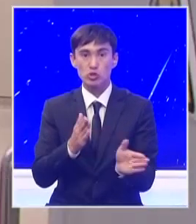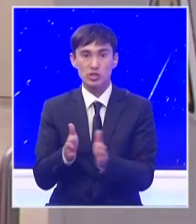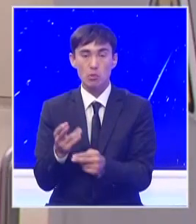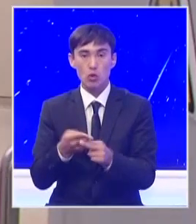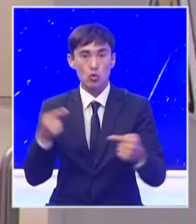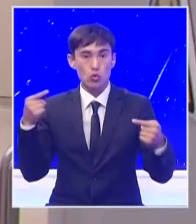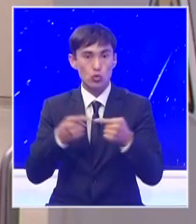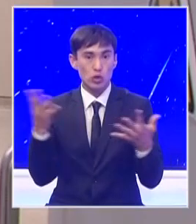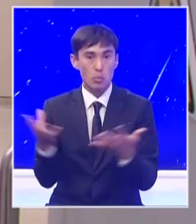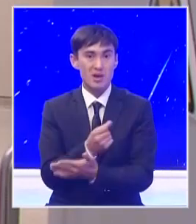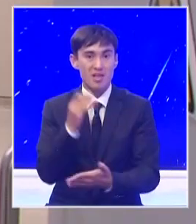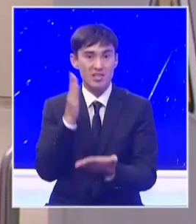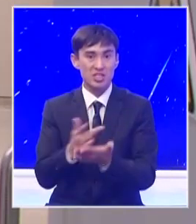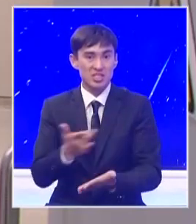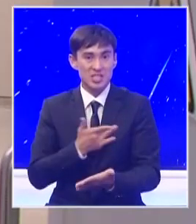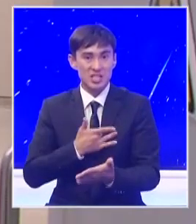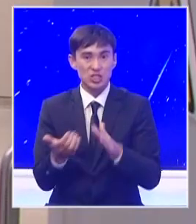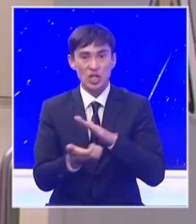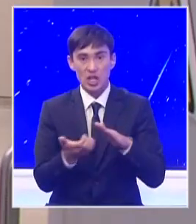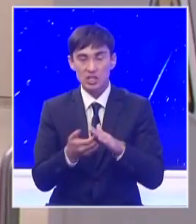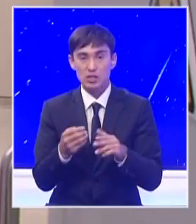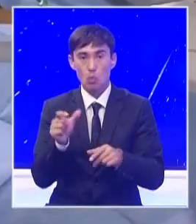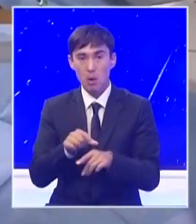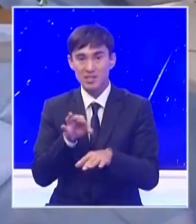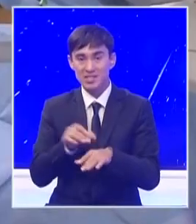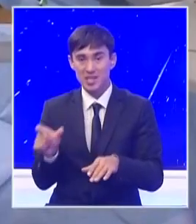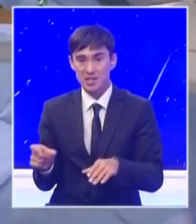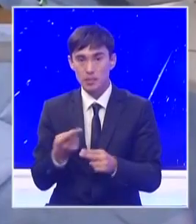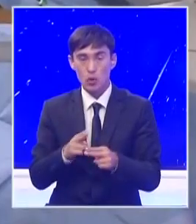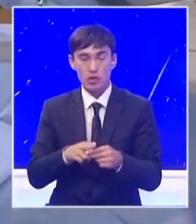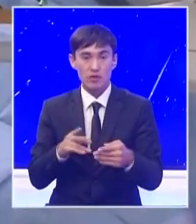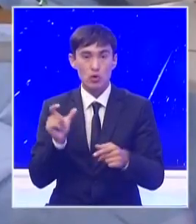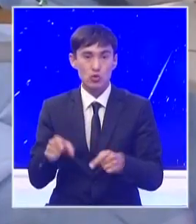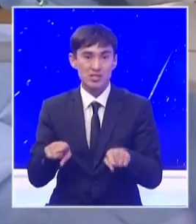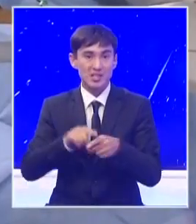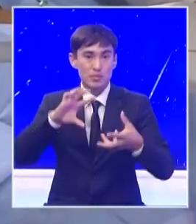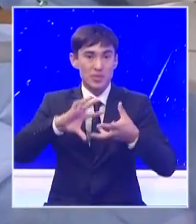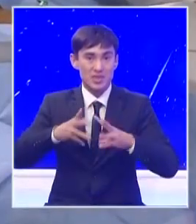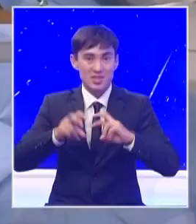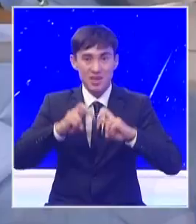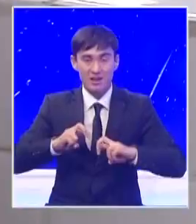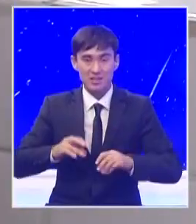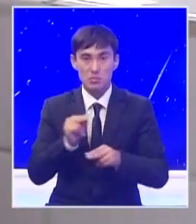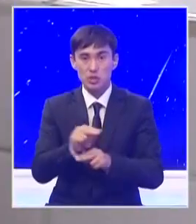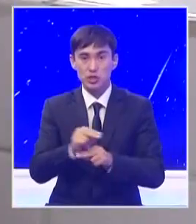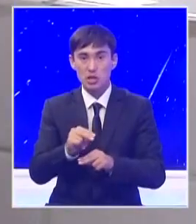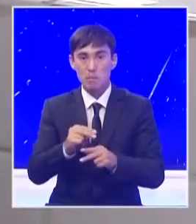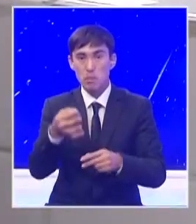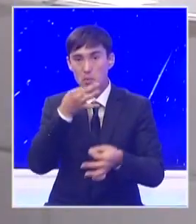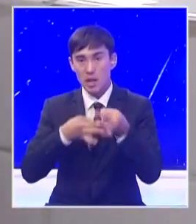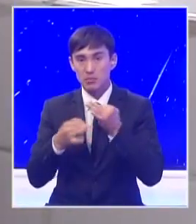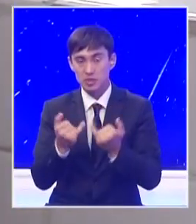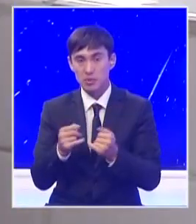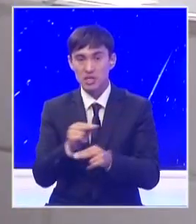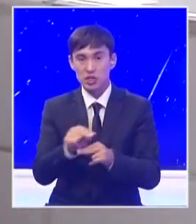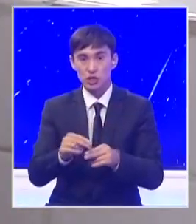которая точно определяет наличие сердечной недостаточности у пациента. До этого людей с таким диагнозом лечили препаратами. Теперь же излечить